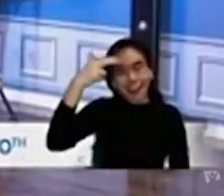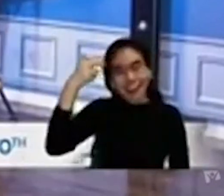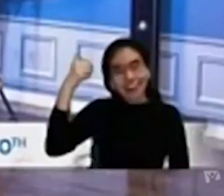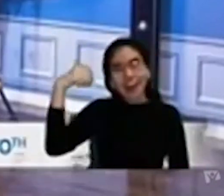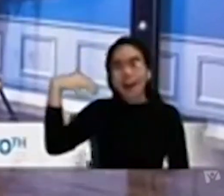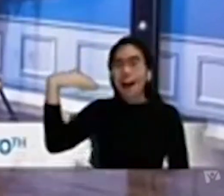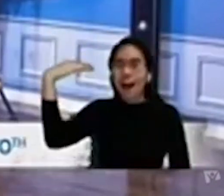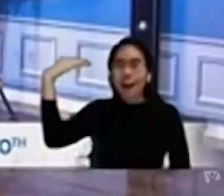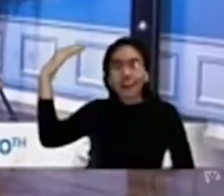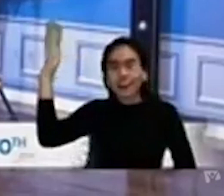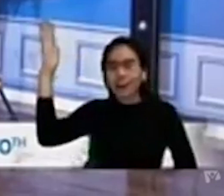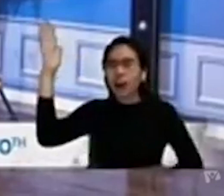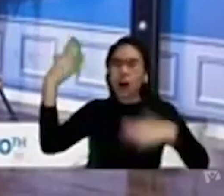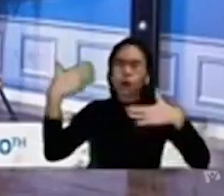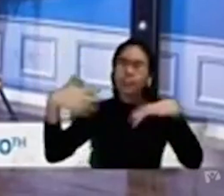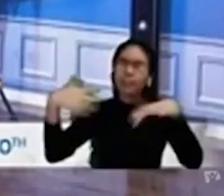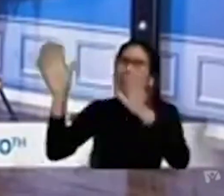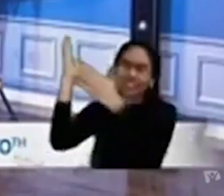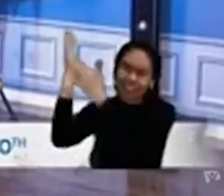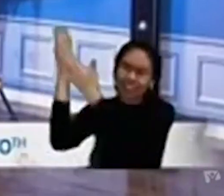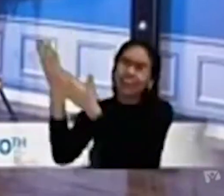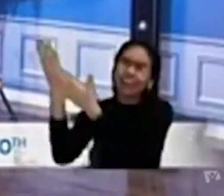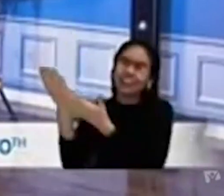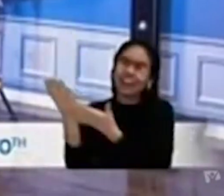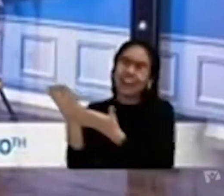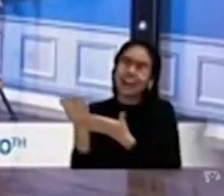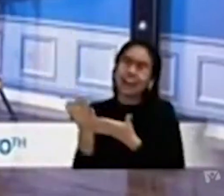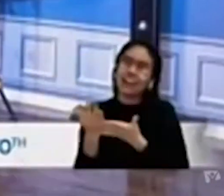karena engkau tak jaga